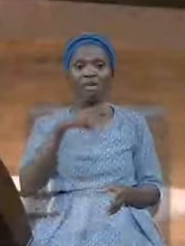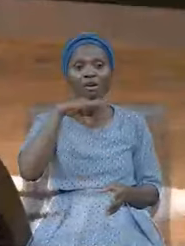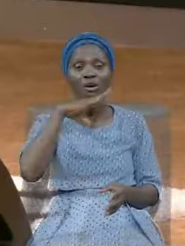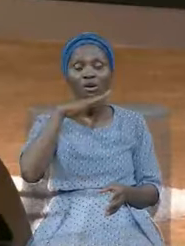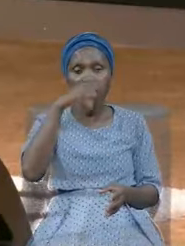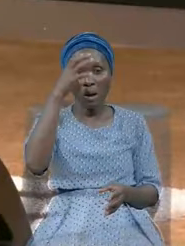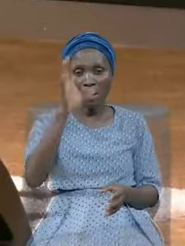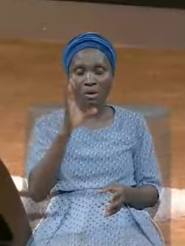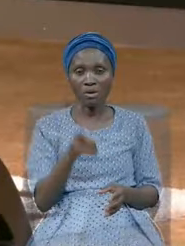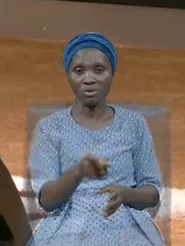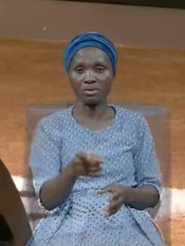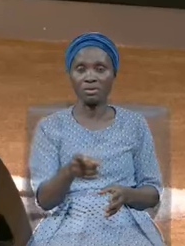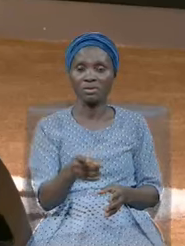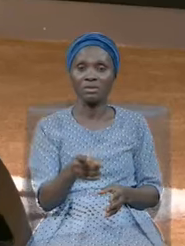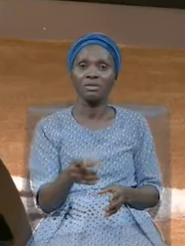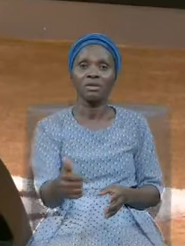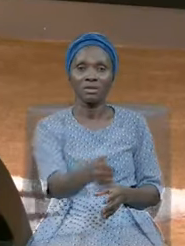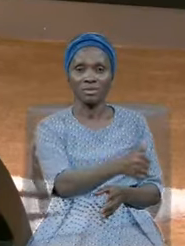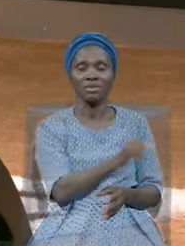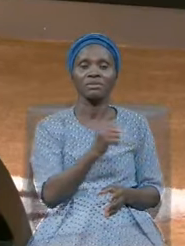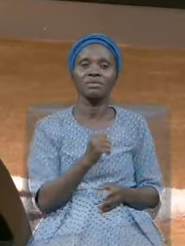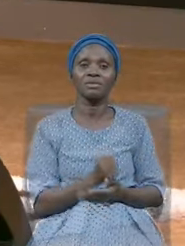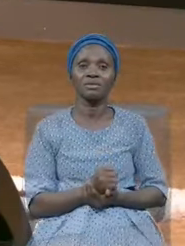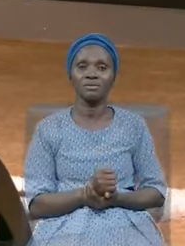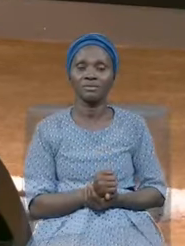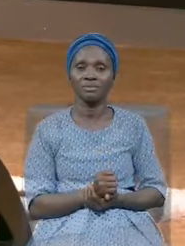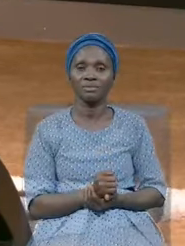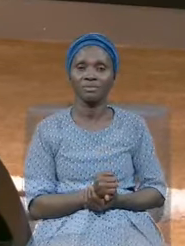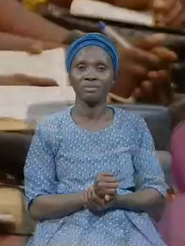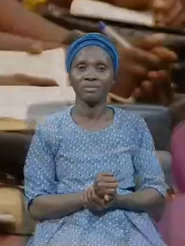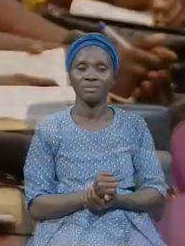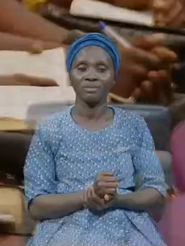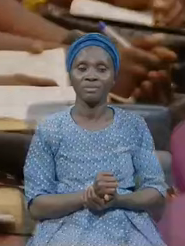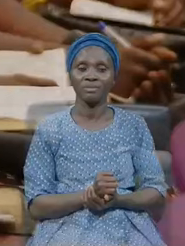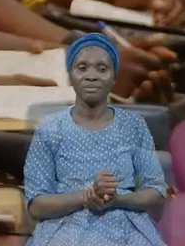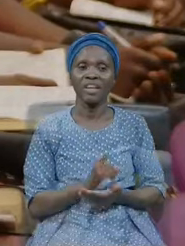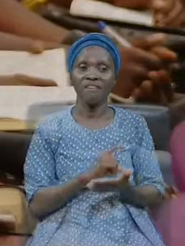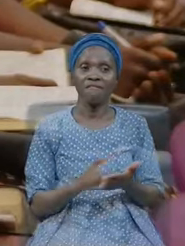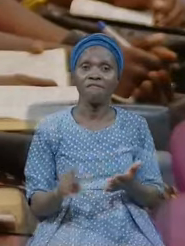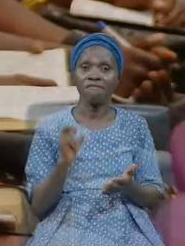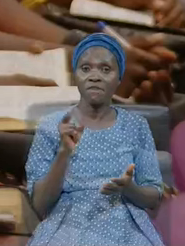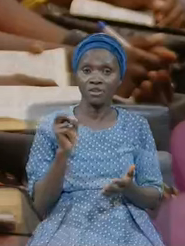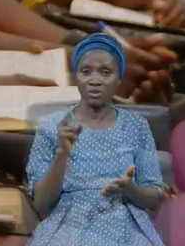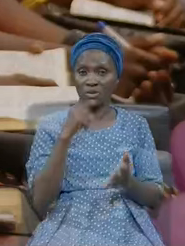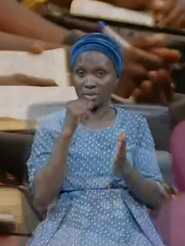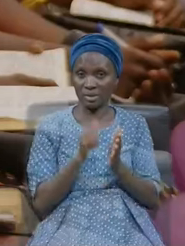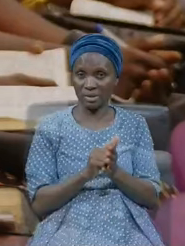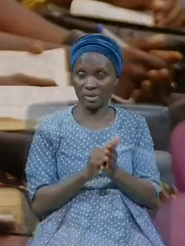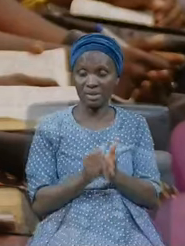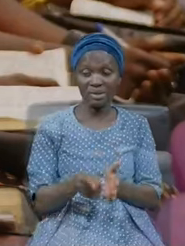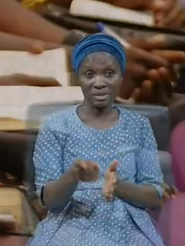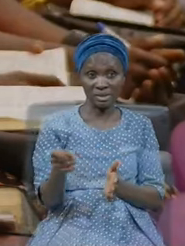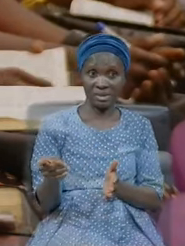bruts VO le verset 12 verset 12 ce sont des